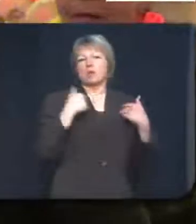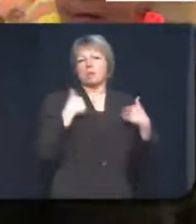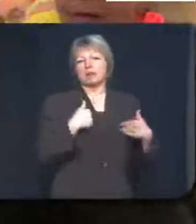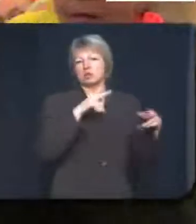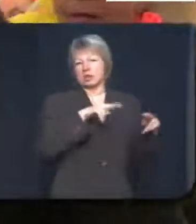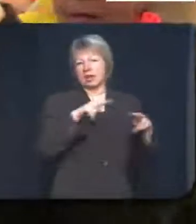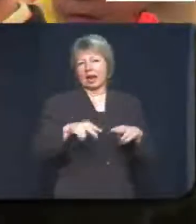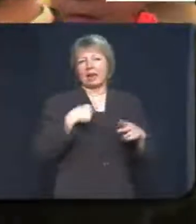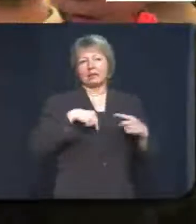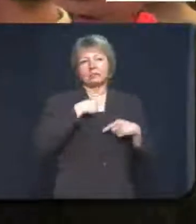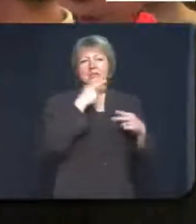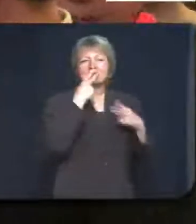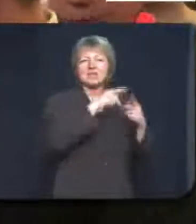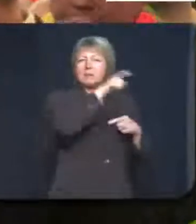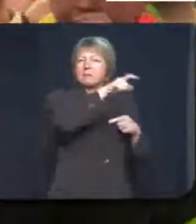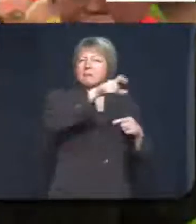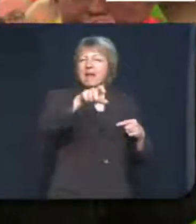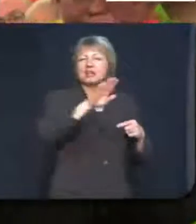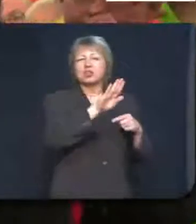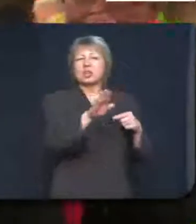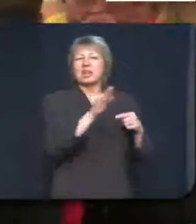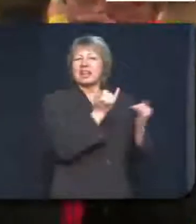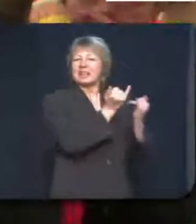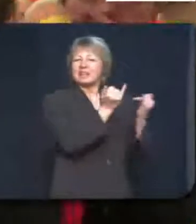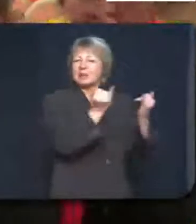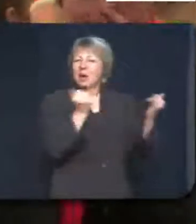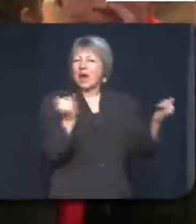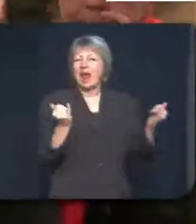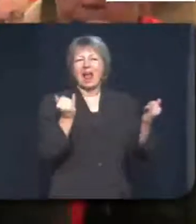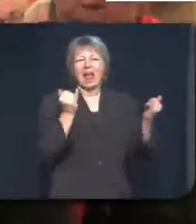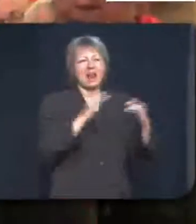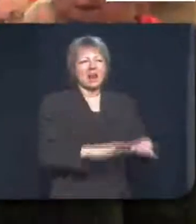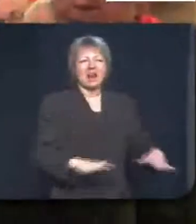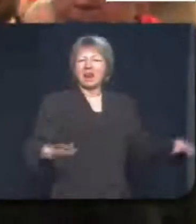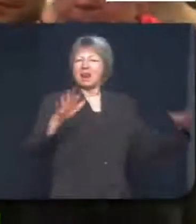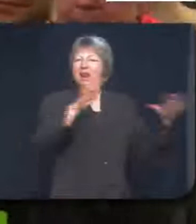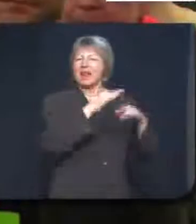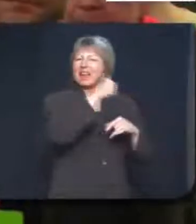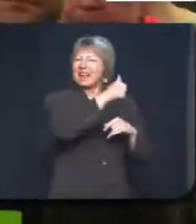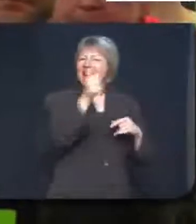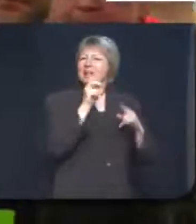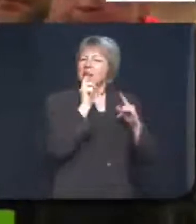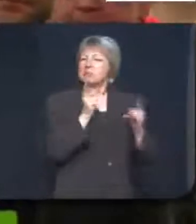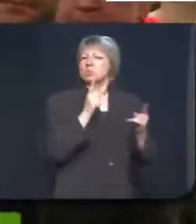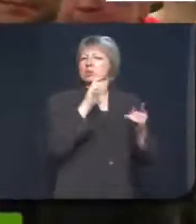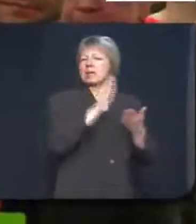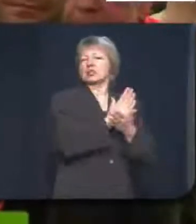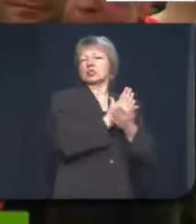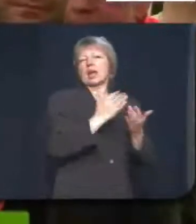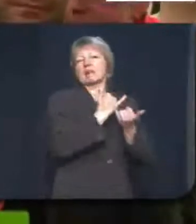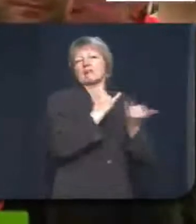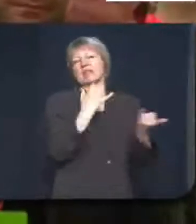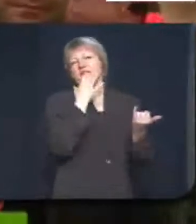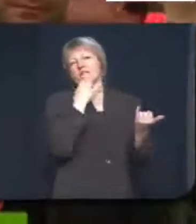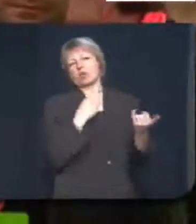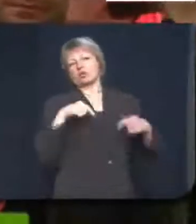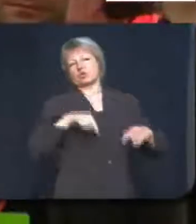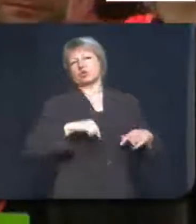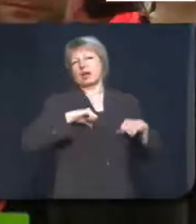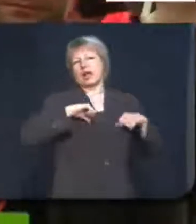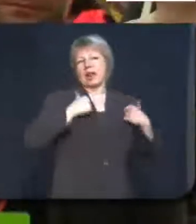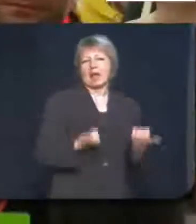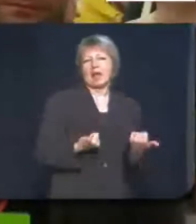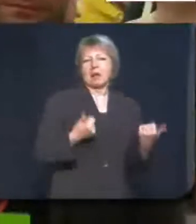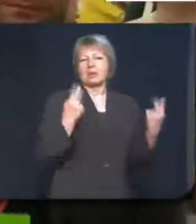in ihrer Kultur und ihre eigenständigen Ausprägung und darum soll jeder Mensch in diesem Land zu leben können wir immer er will solange er nicht andere durch seine